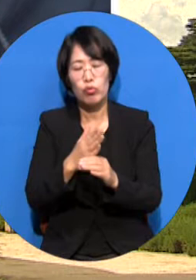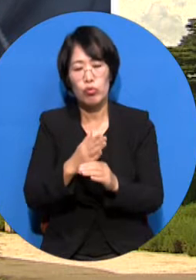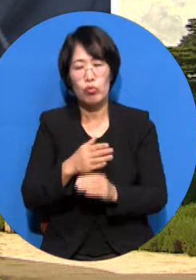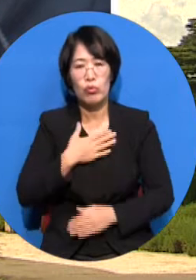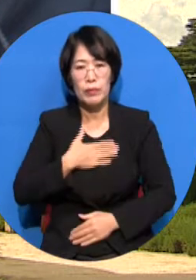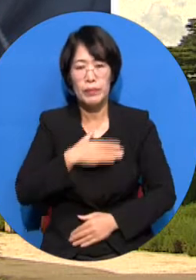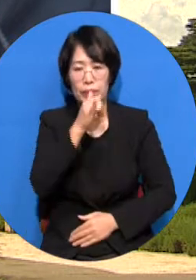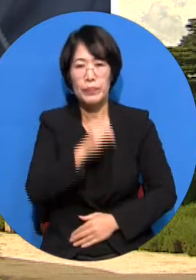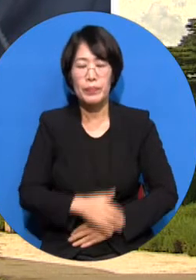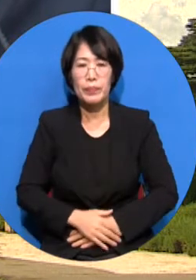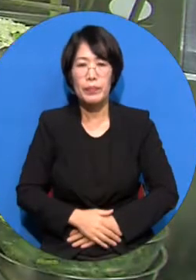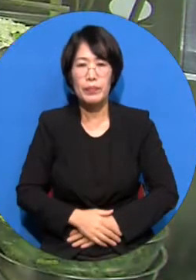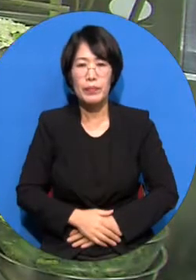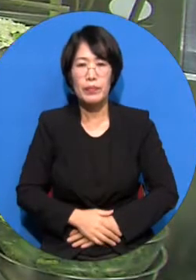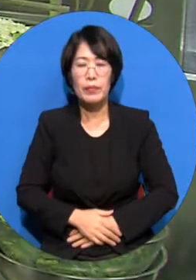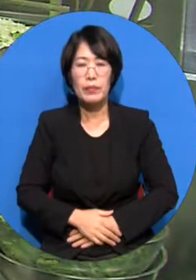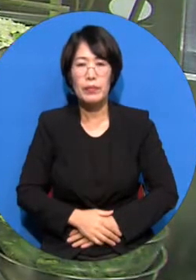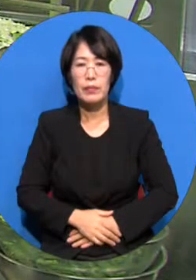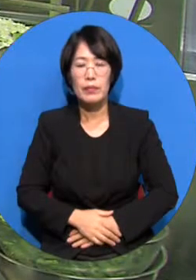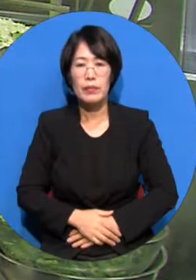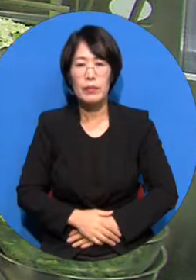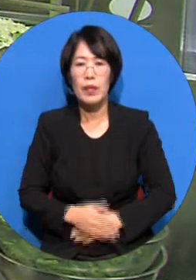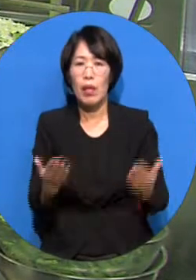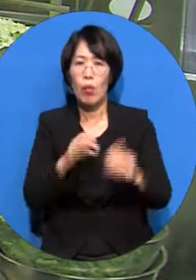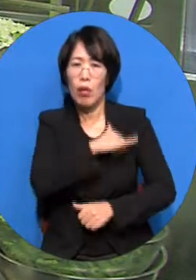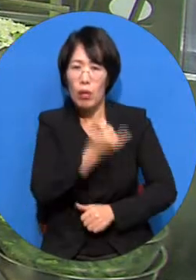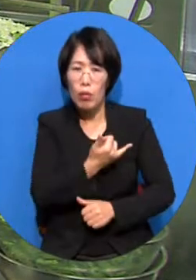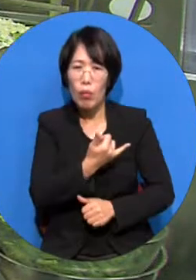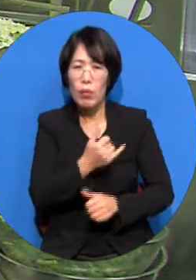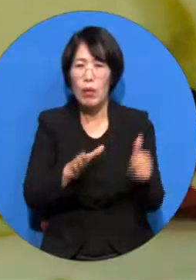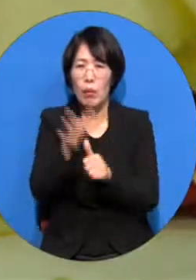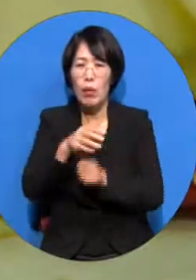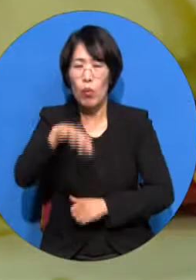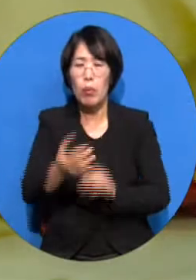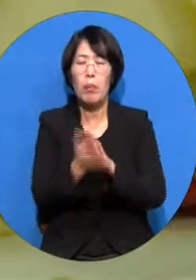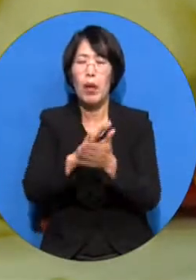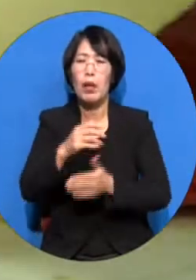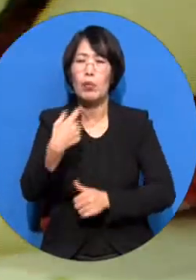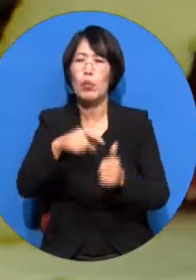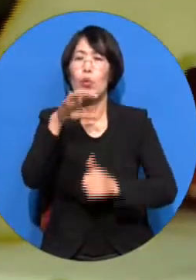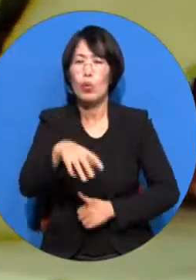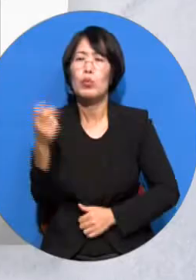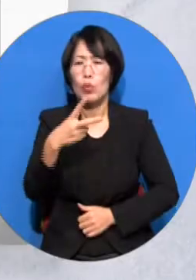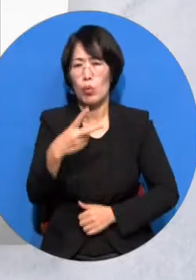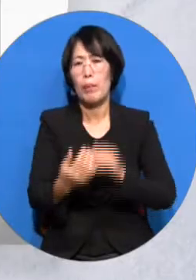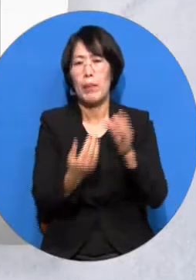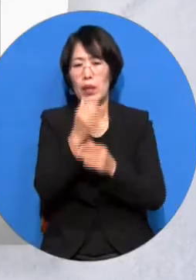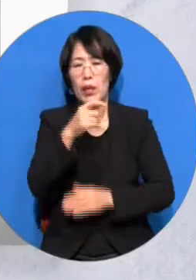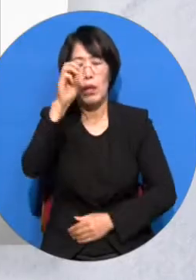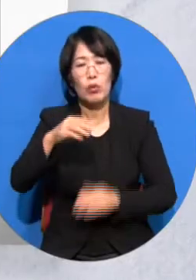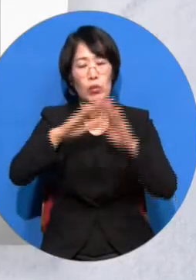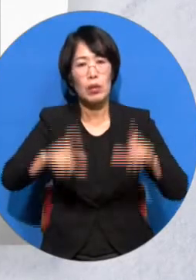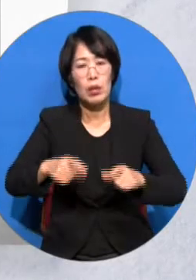대안을 마련하고 있는 것으로 알고 있습니다. 노동인권 사각지대로 전락한 교육 현장은 또 있습니다. 광주